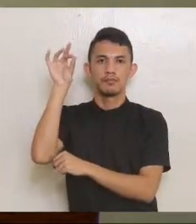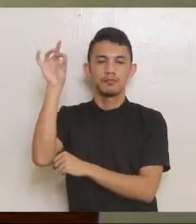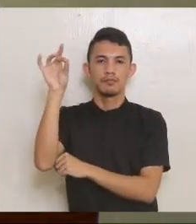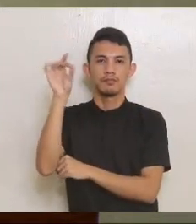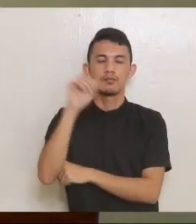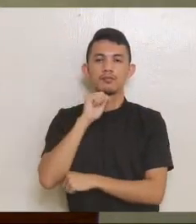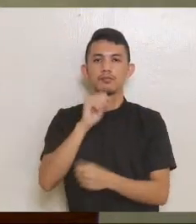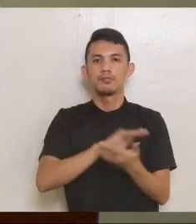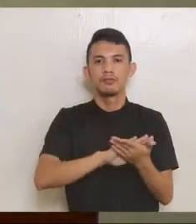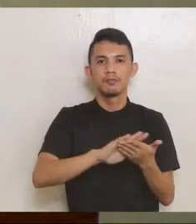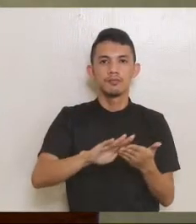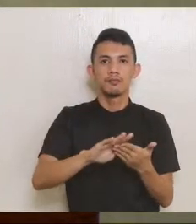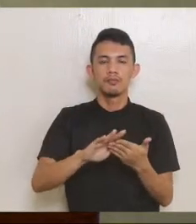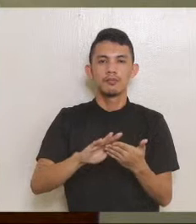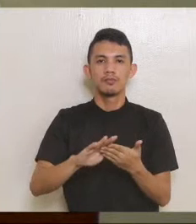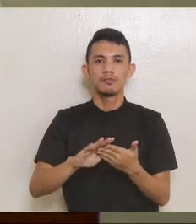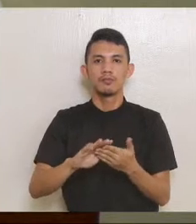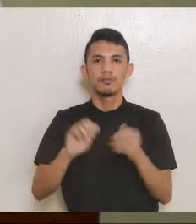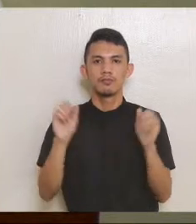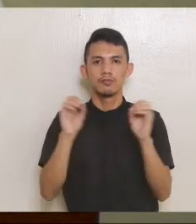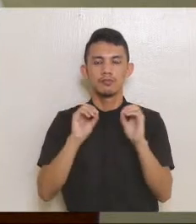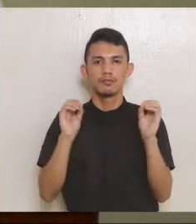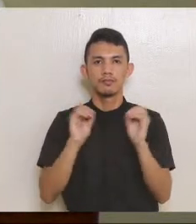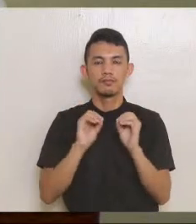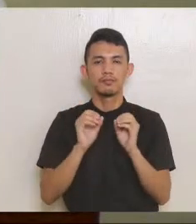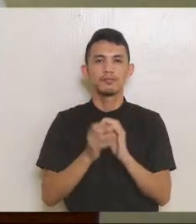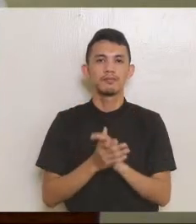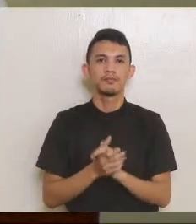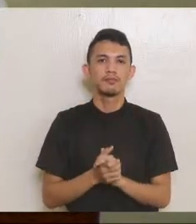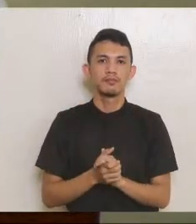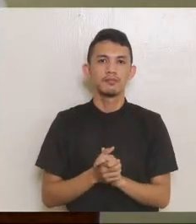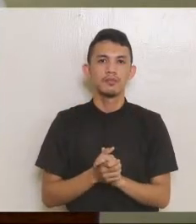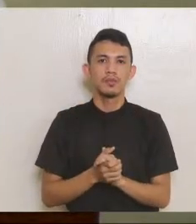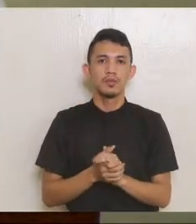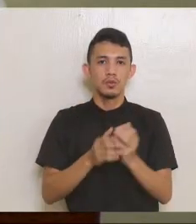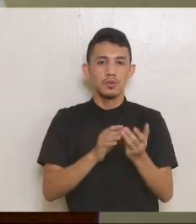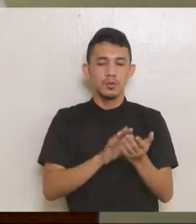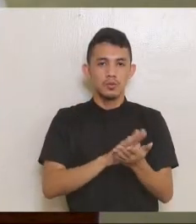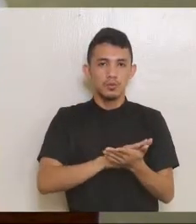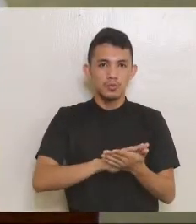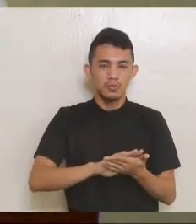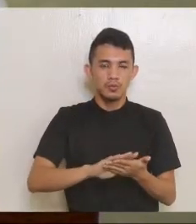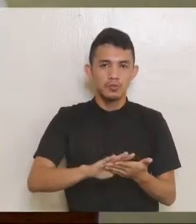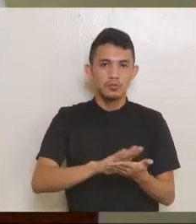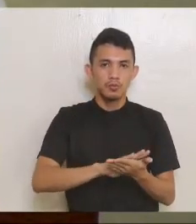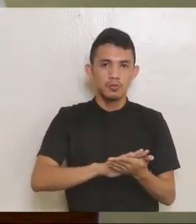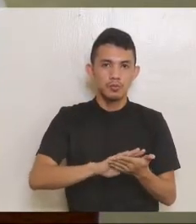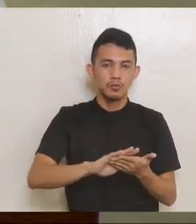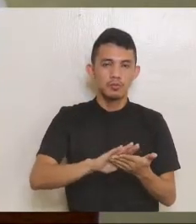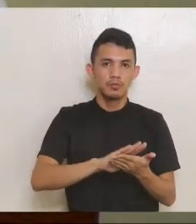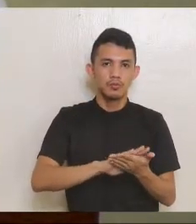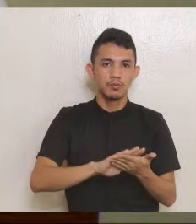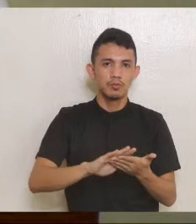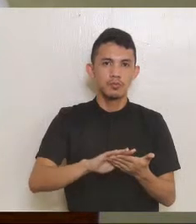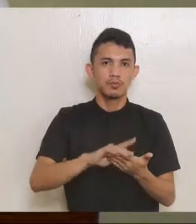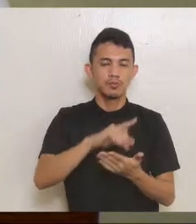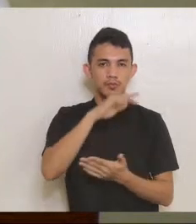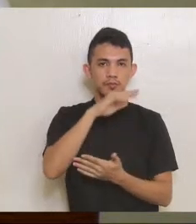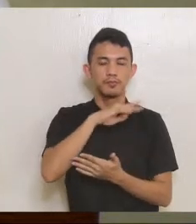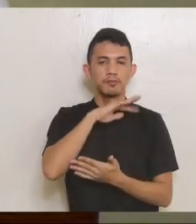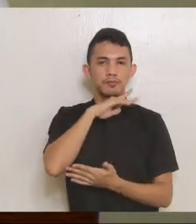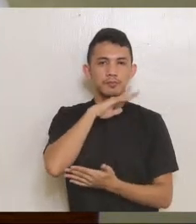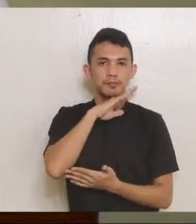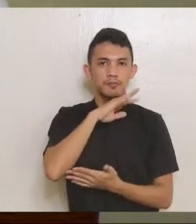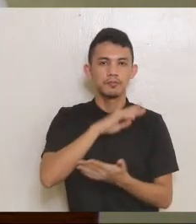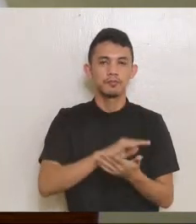Mawala siya nada. Hugasi ang mahugaw, ang uga bisbisi.